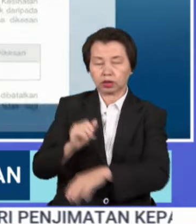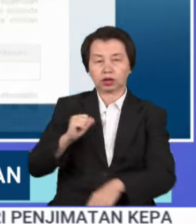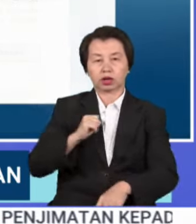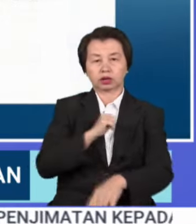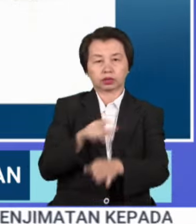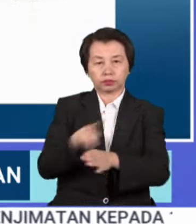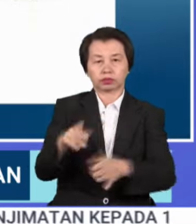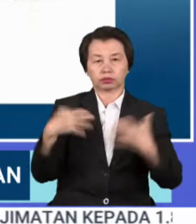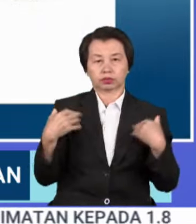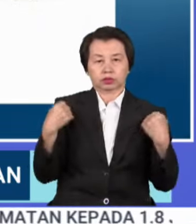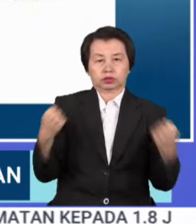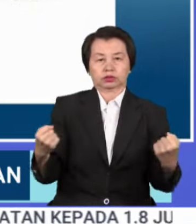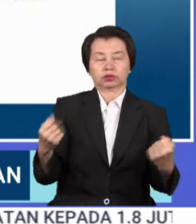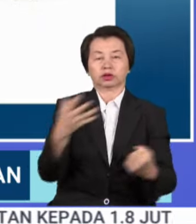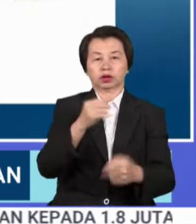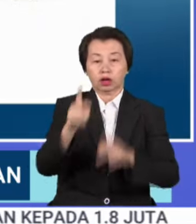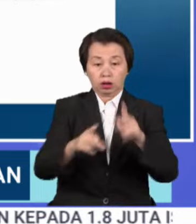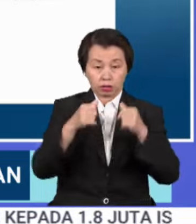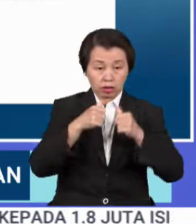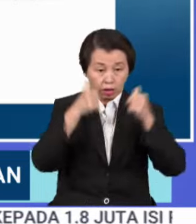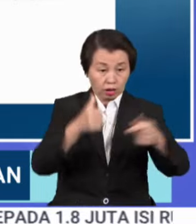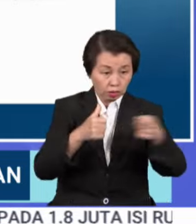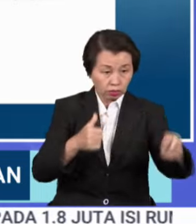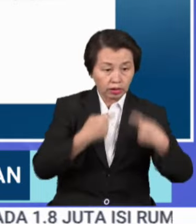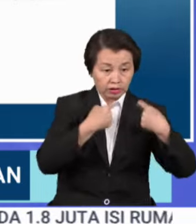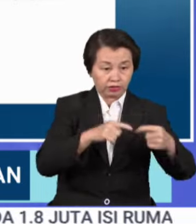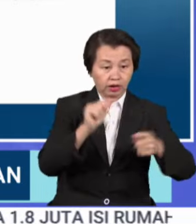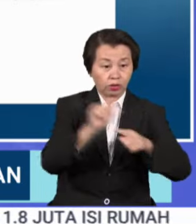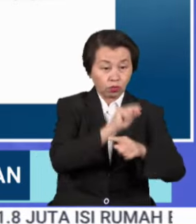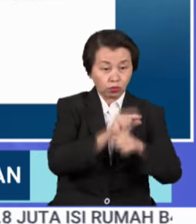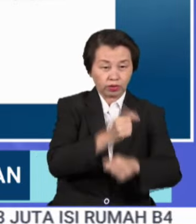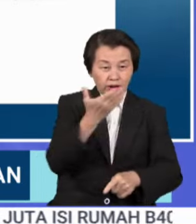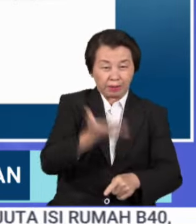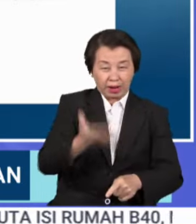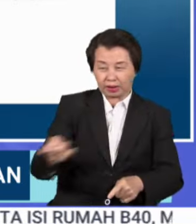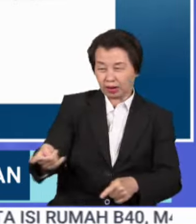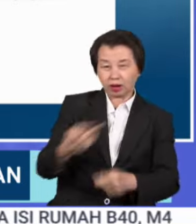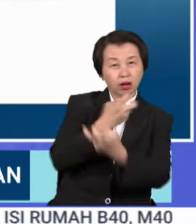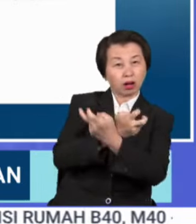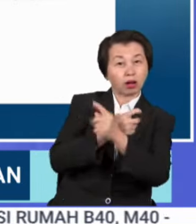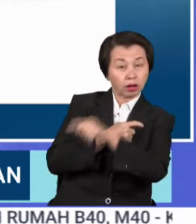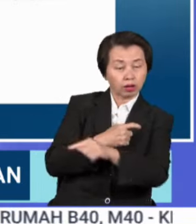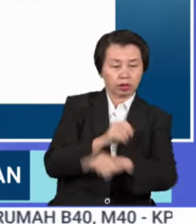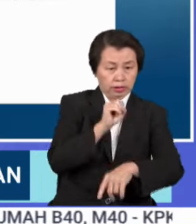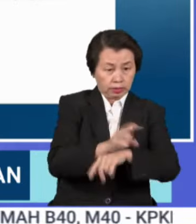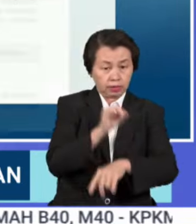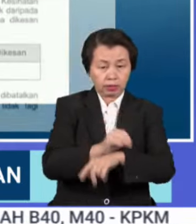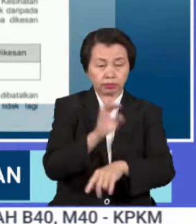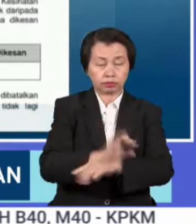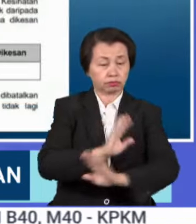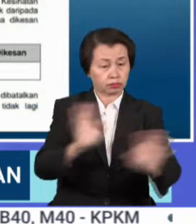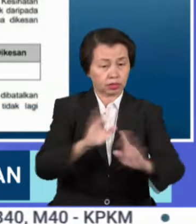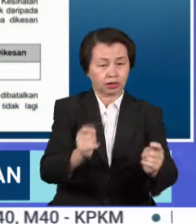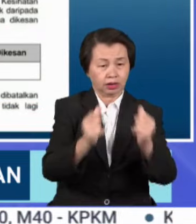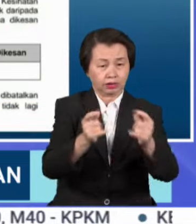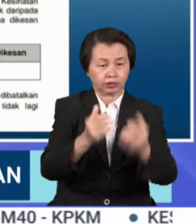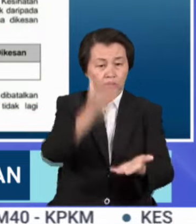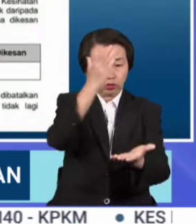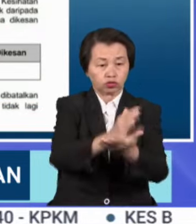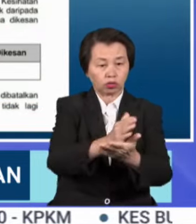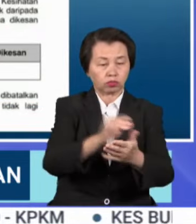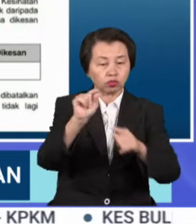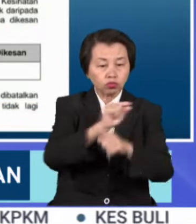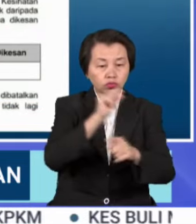profesional kesihatan. Justru orang awam yang sedang menggunakan produk kosmetik itu dinasihat untuk segera